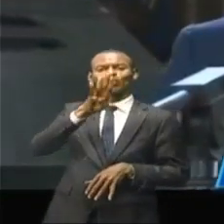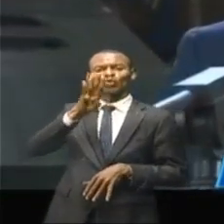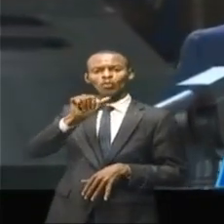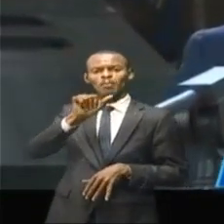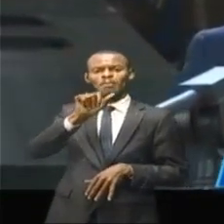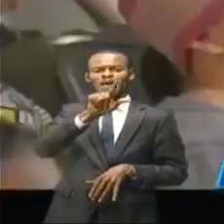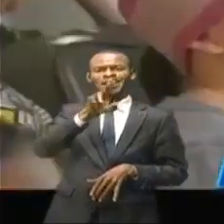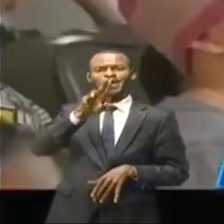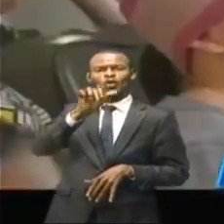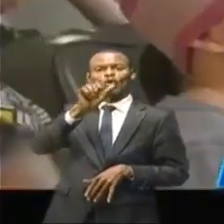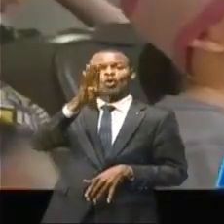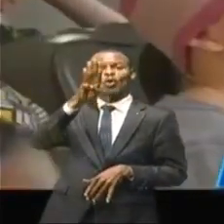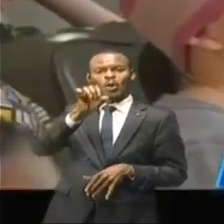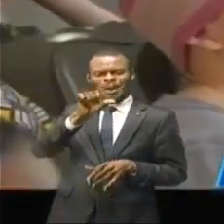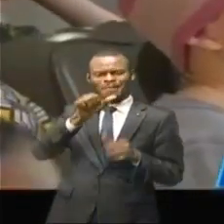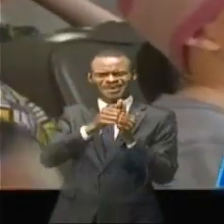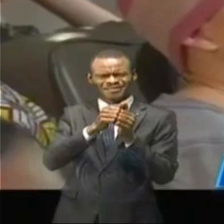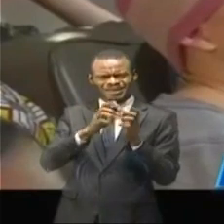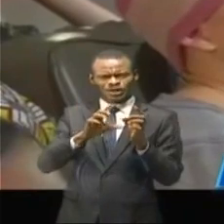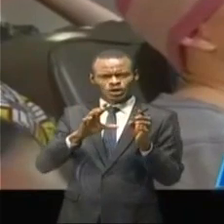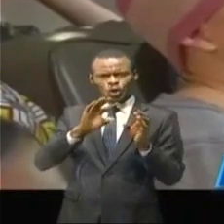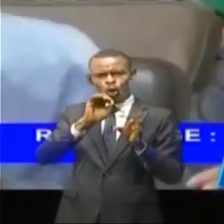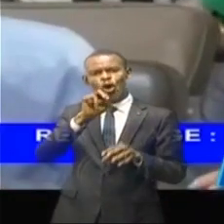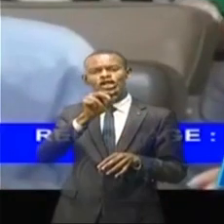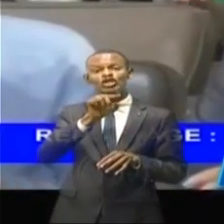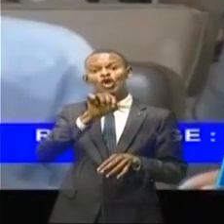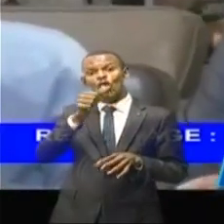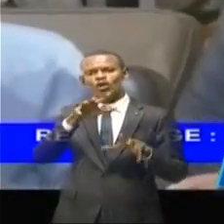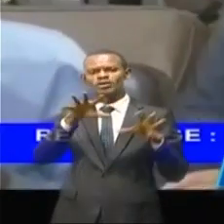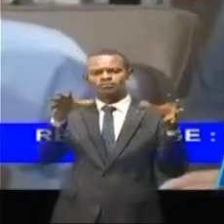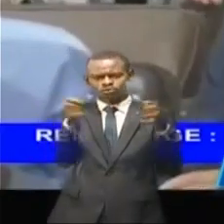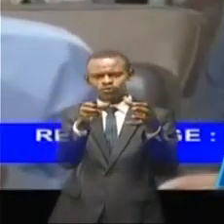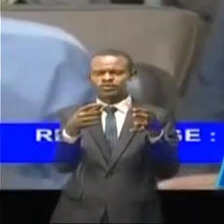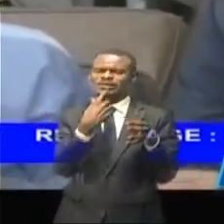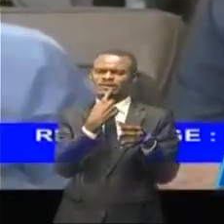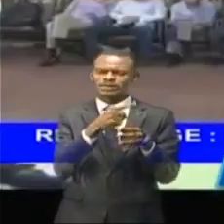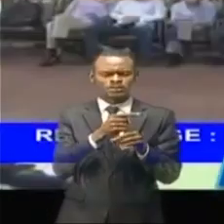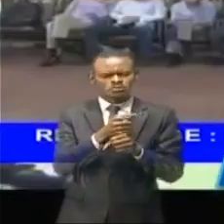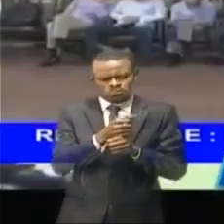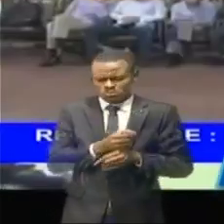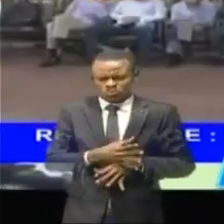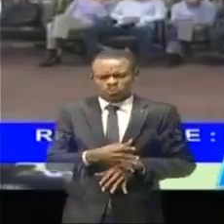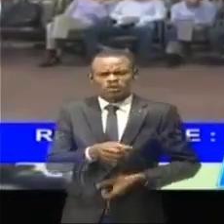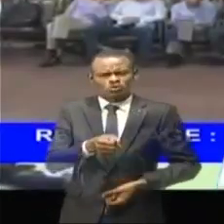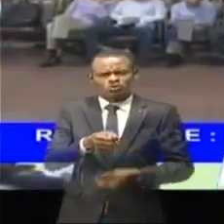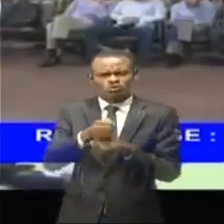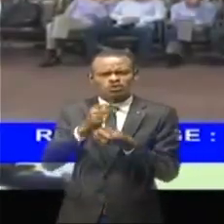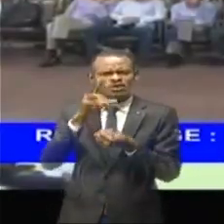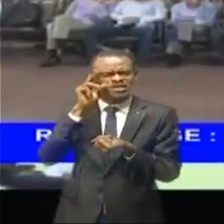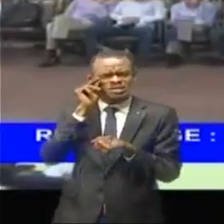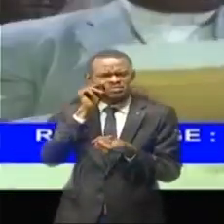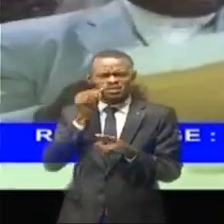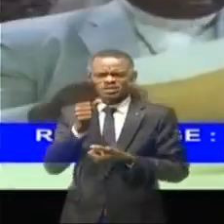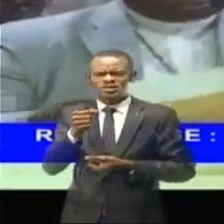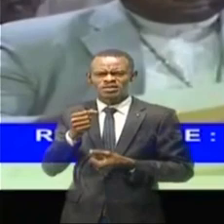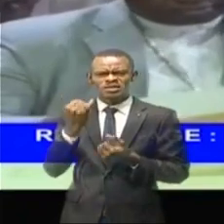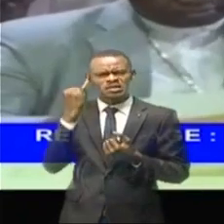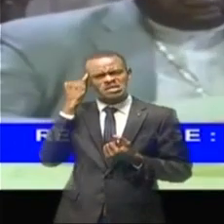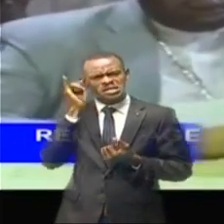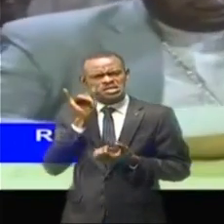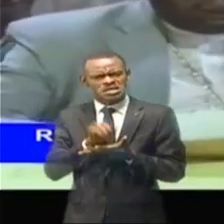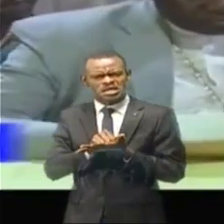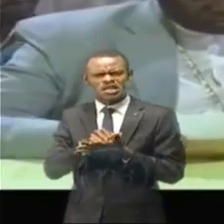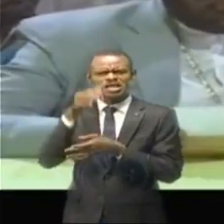leur volonté de soutenir les personnes vivant avec albinisme. Ils ont tous salué l'initiative de l'UPCC en organisant